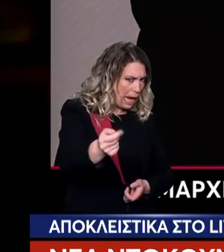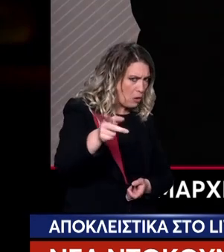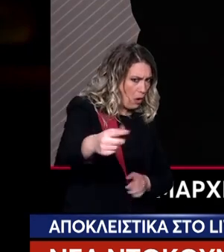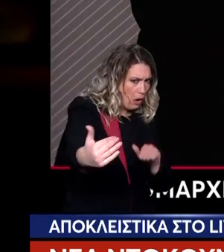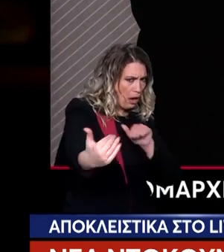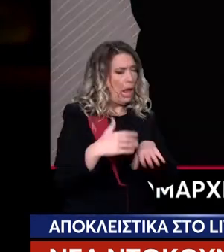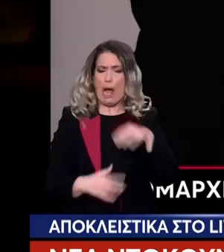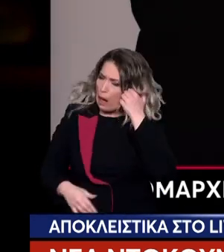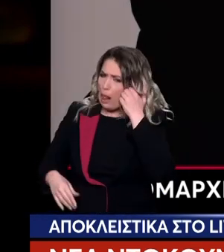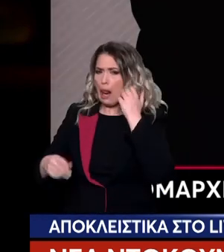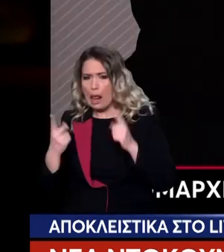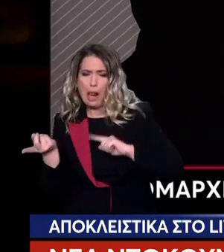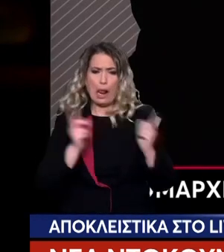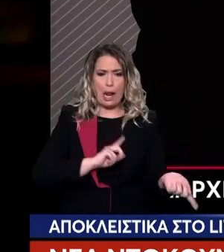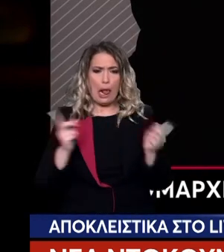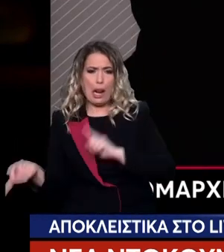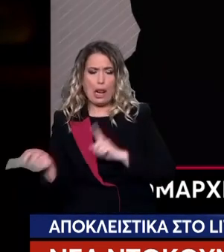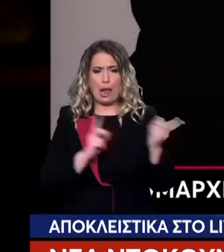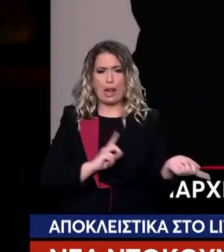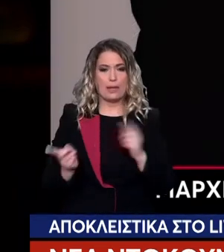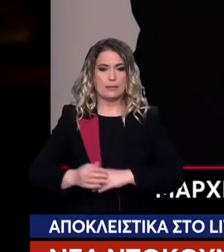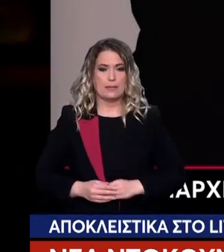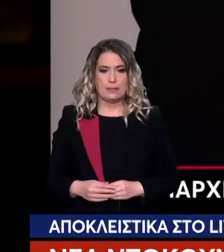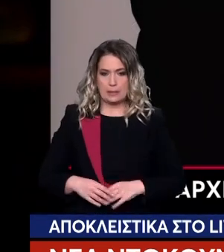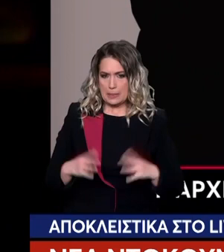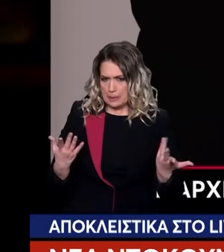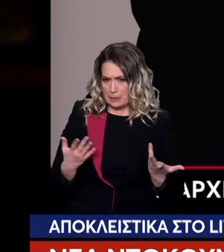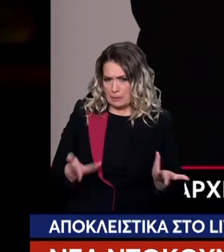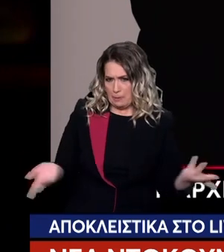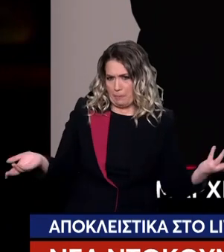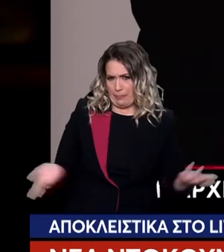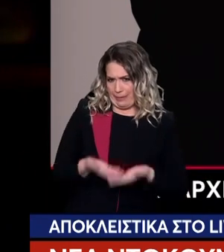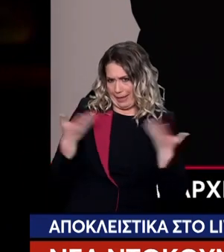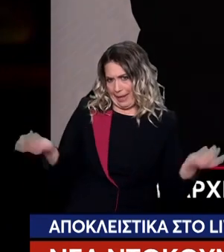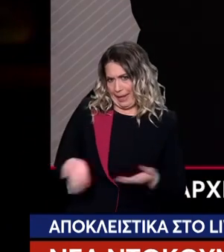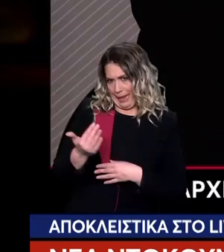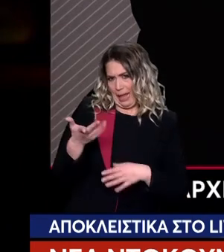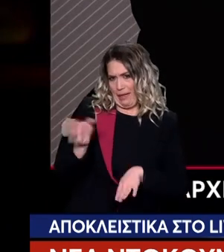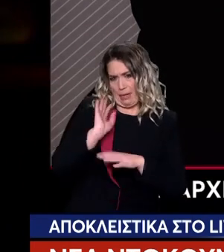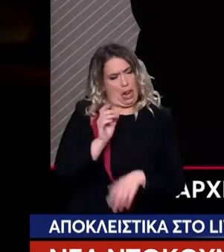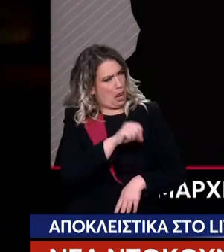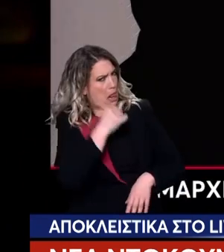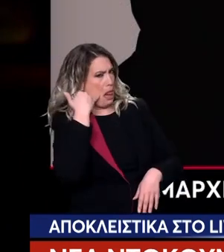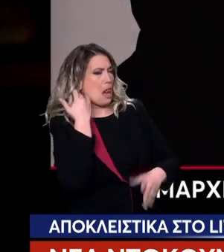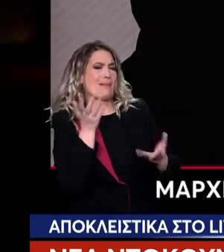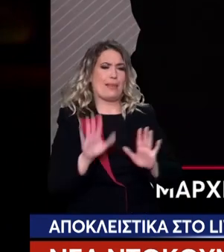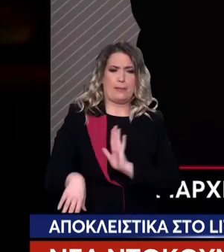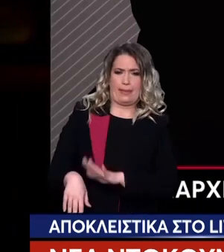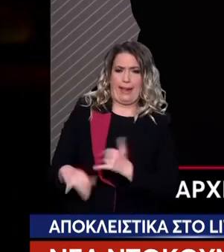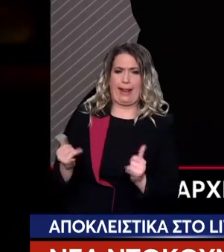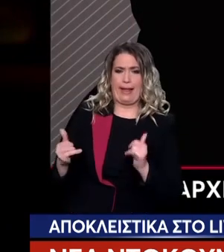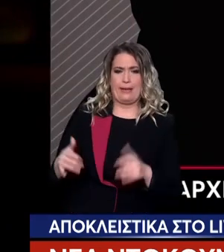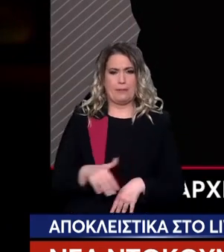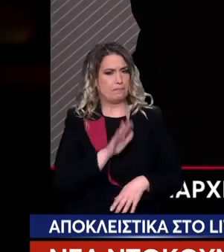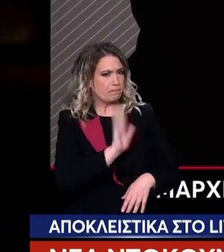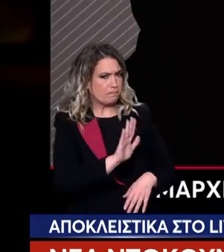ναι ναι ναι εντάξει κατάλαβες είμαστε εντάξει ναι σε αυτή την περίπτωση δεν πα να έχεις και τοου βασιλιά να έρχεται από κει ναι ναι ναι ναι ναι εντάξει έγινε